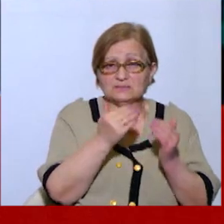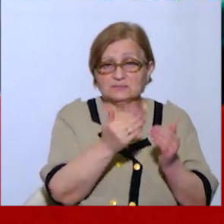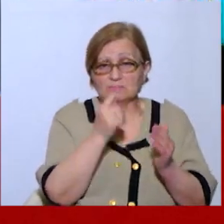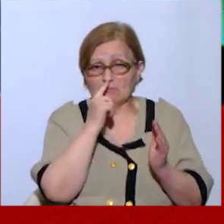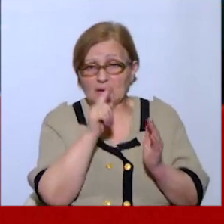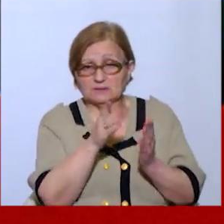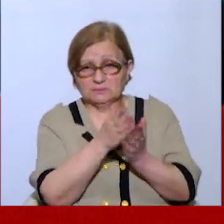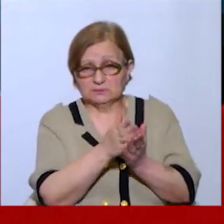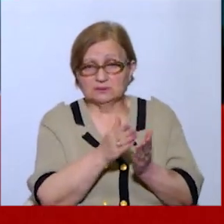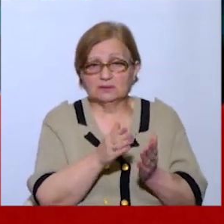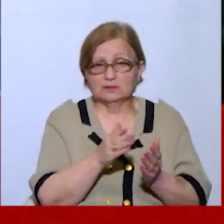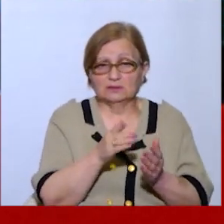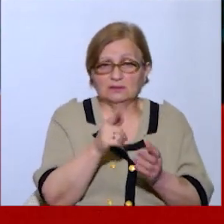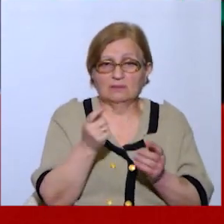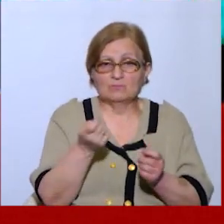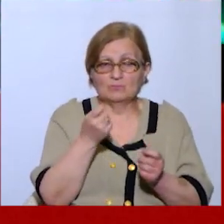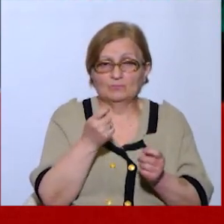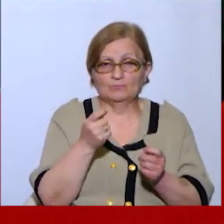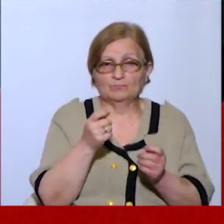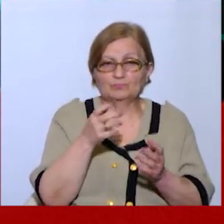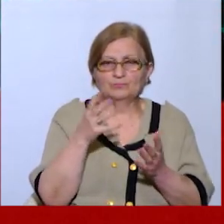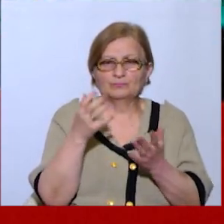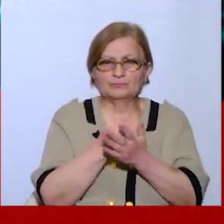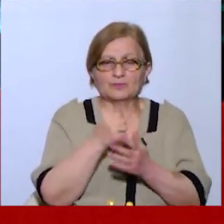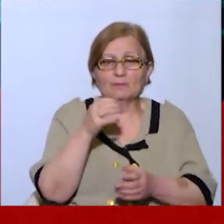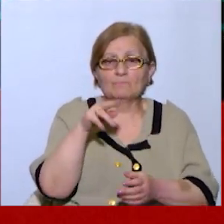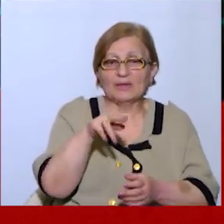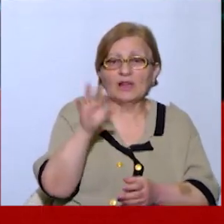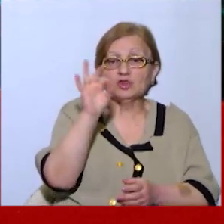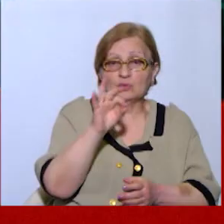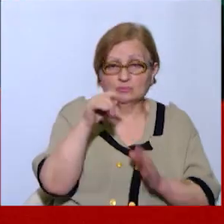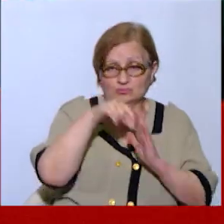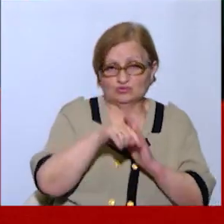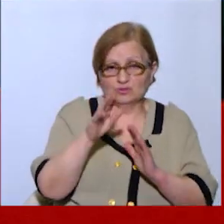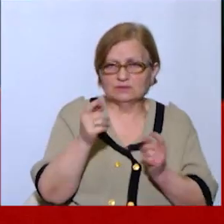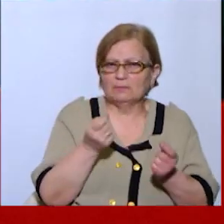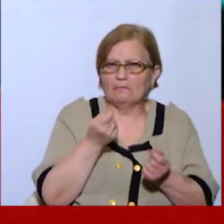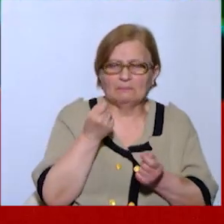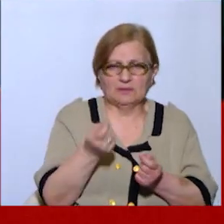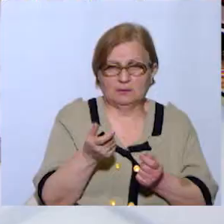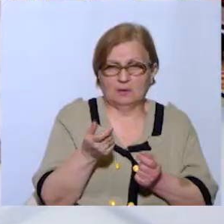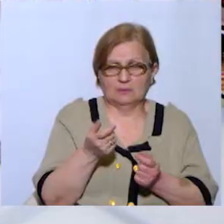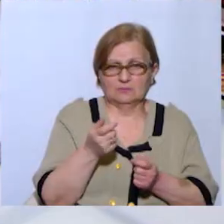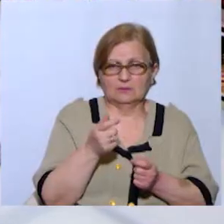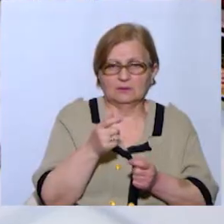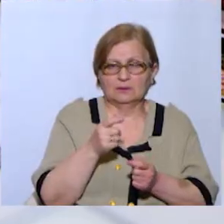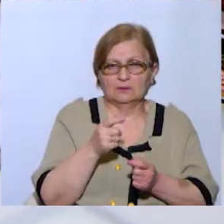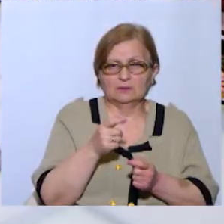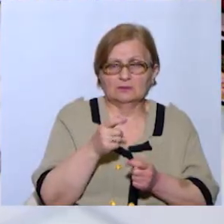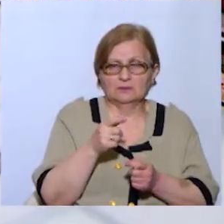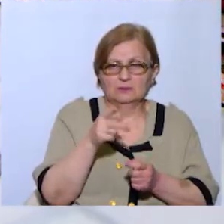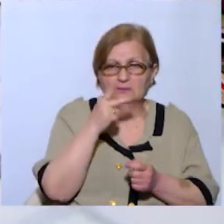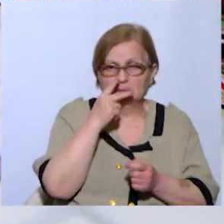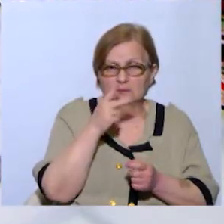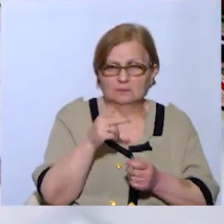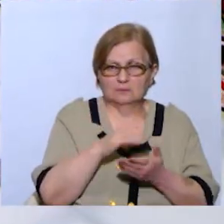რო განვიხილოთ მინიმალურ მნიშვნელობას აღწევს პ0-ში, ანუ მინუს 1 შეფარდებული 1-მეორეთან მინუს